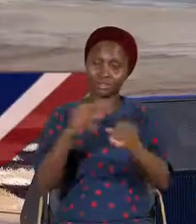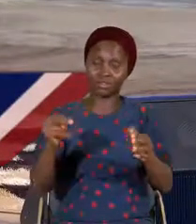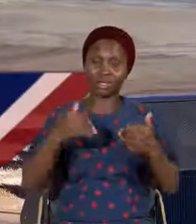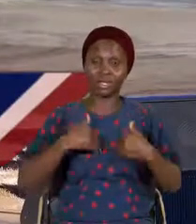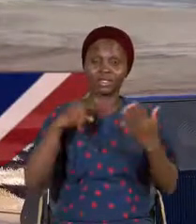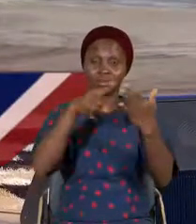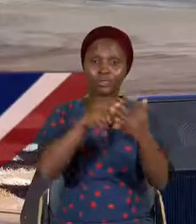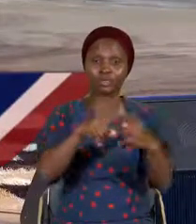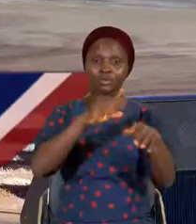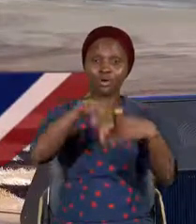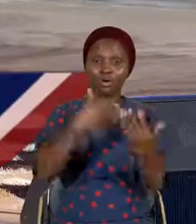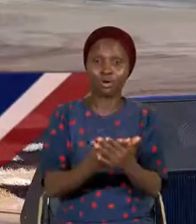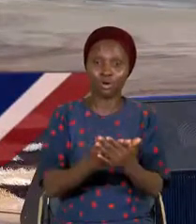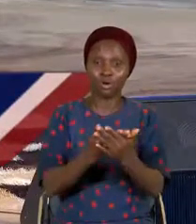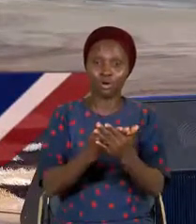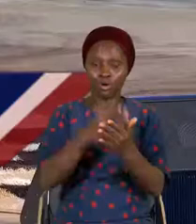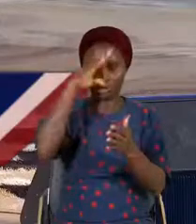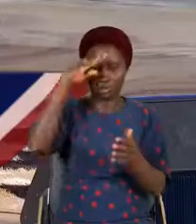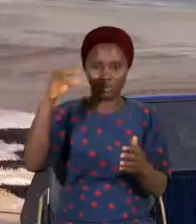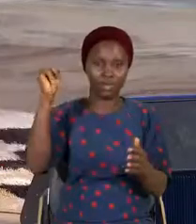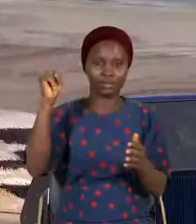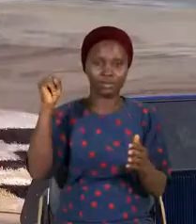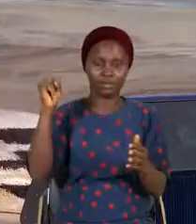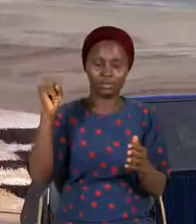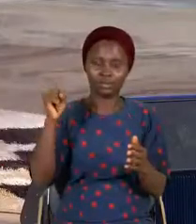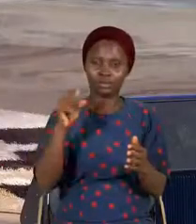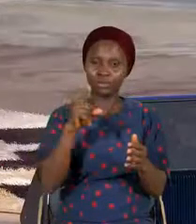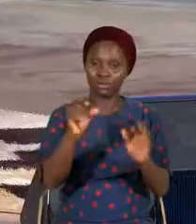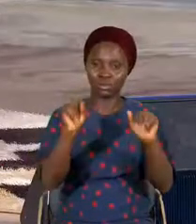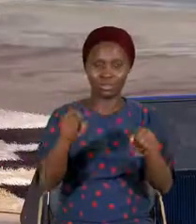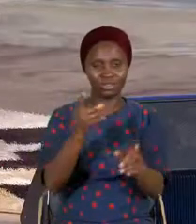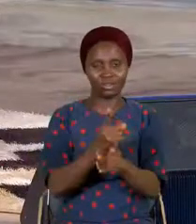Car la grâce de Dieu, source de salut pour tous les hommes, a été manifestée.